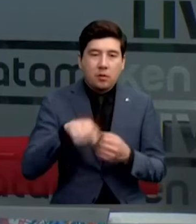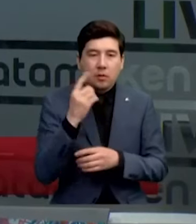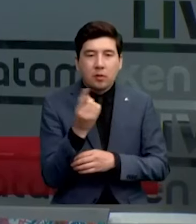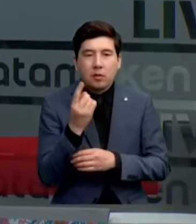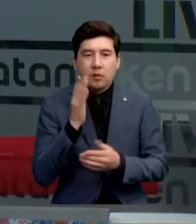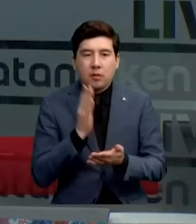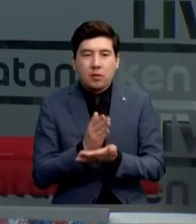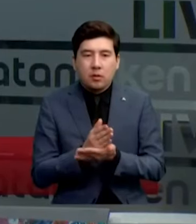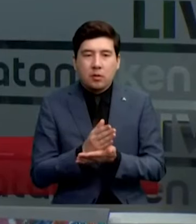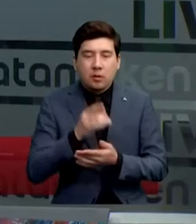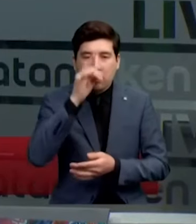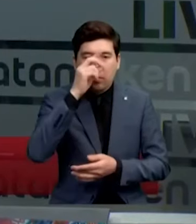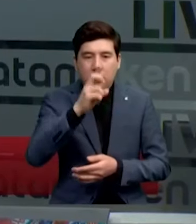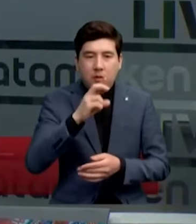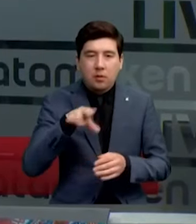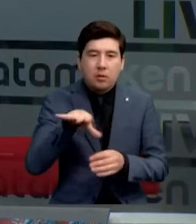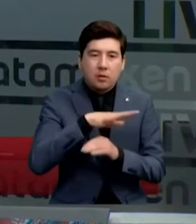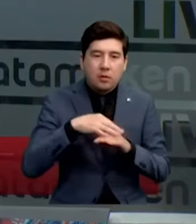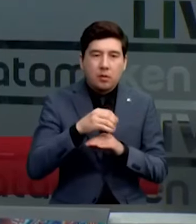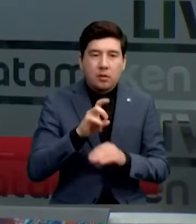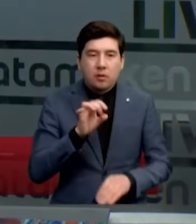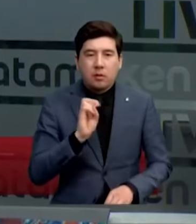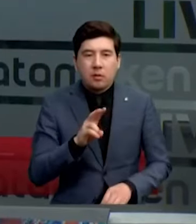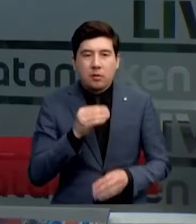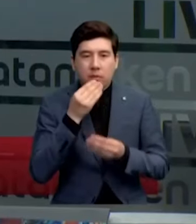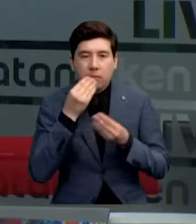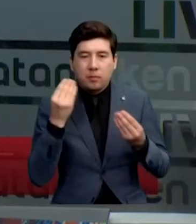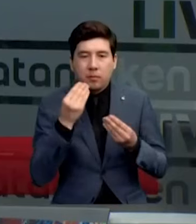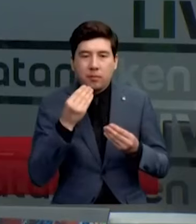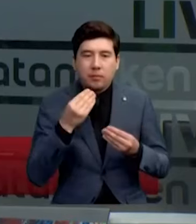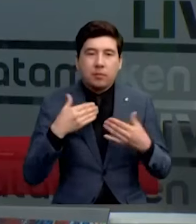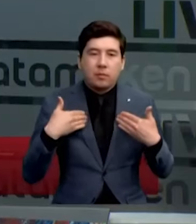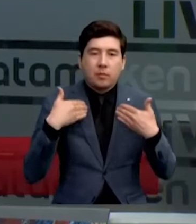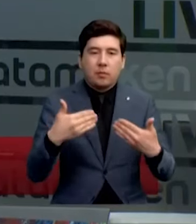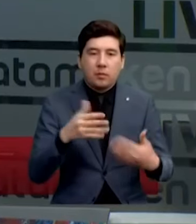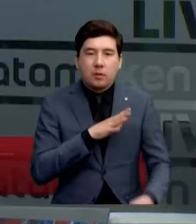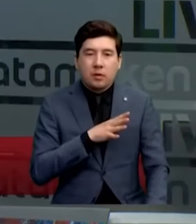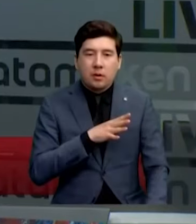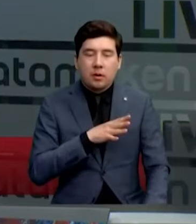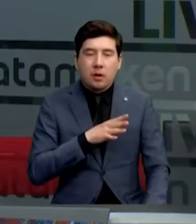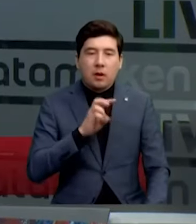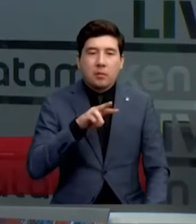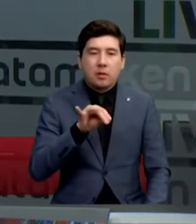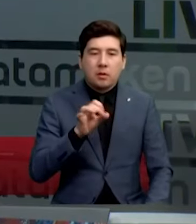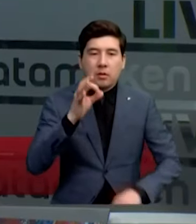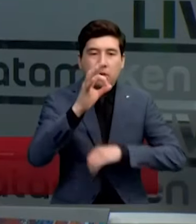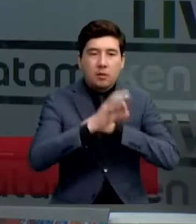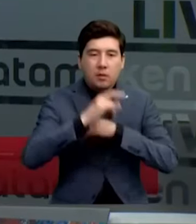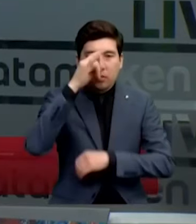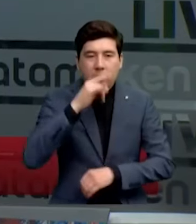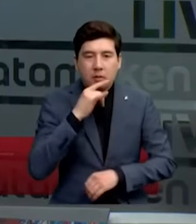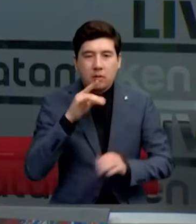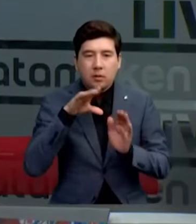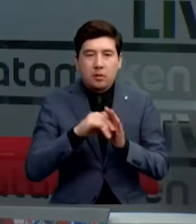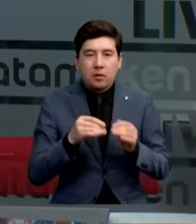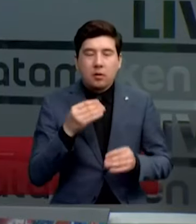келе, ел арысы көбейе берсін, жыл жақсылығымен келсін деген тілегін жеткізді. Ал Маңғыстау жұртшылығы мен өңір қонақтары әдеттегідей